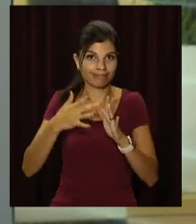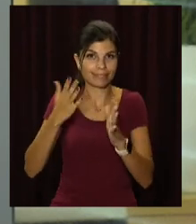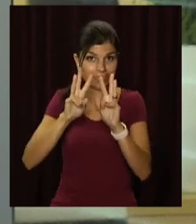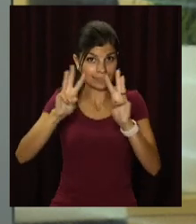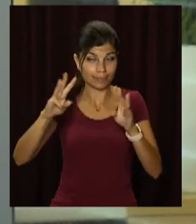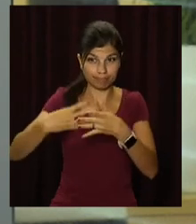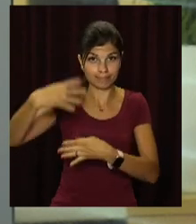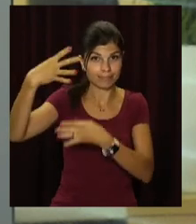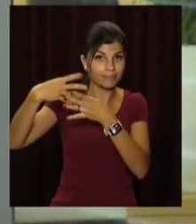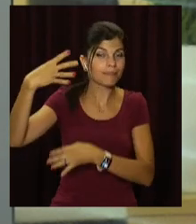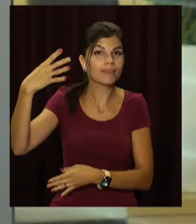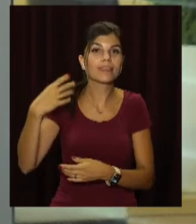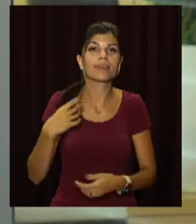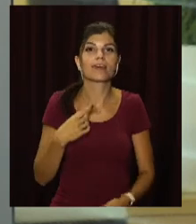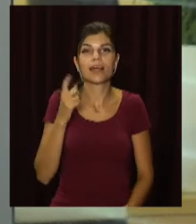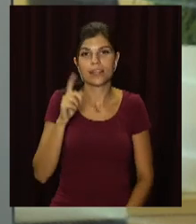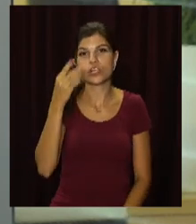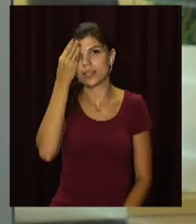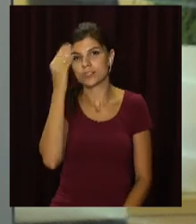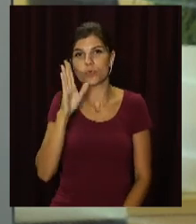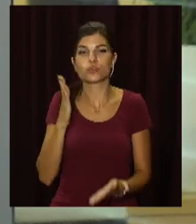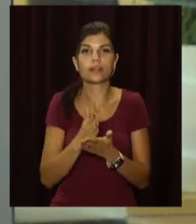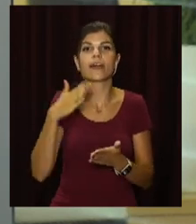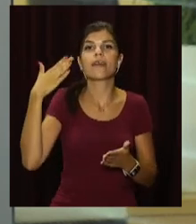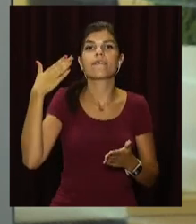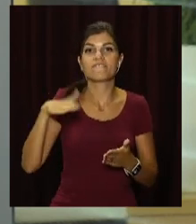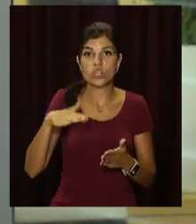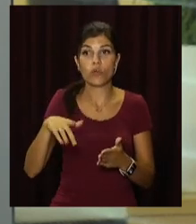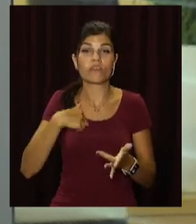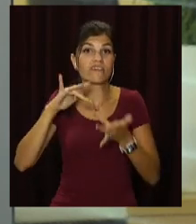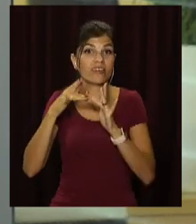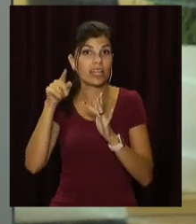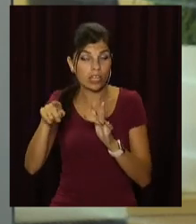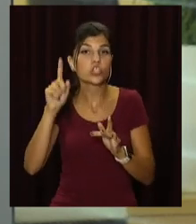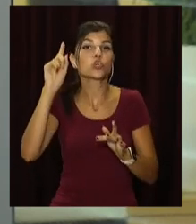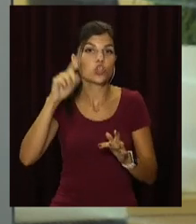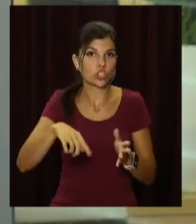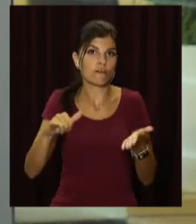сайті opentv.media. Та не забувайте й про сюжети в соціальних мережах